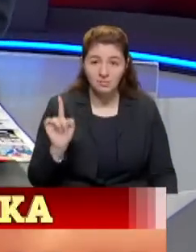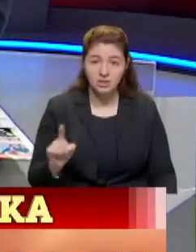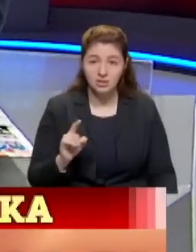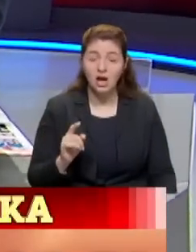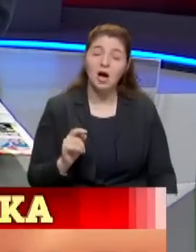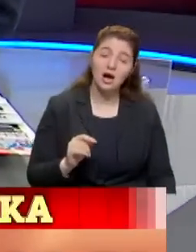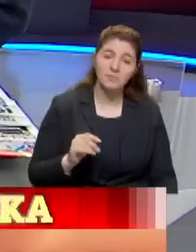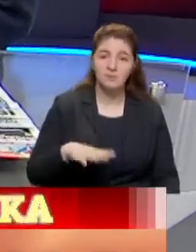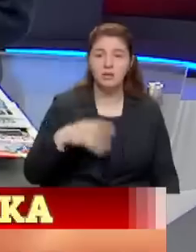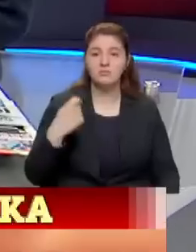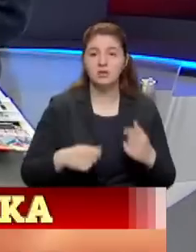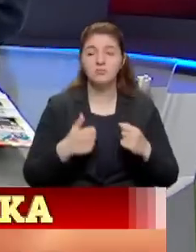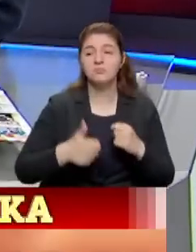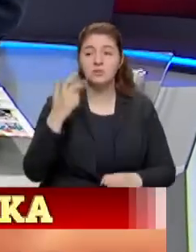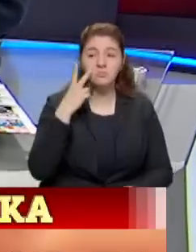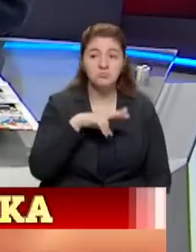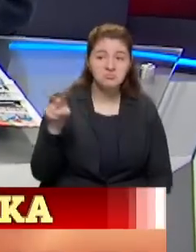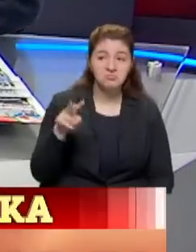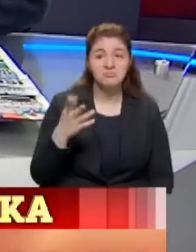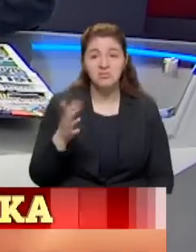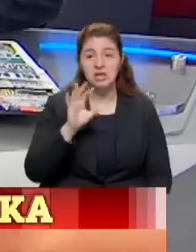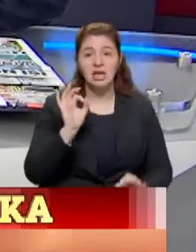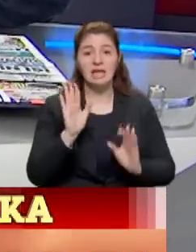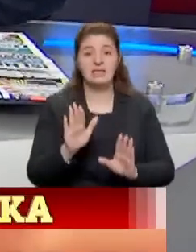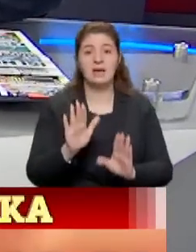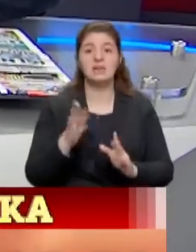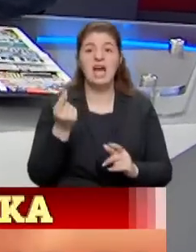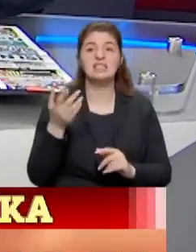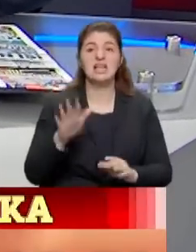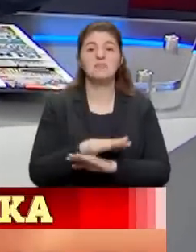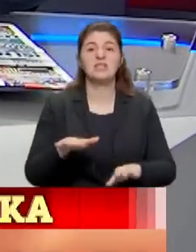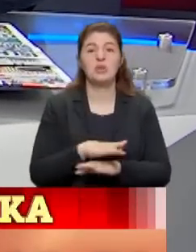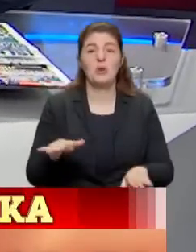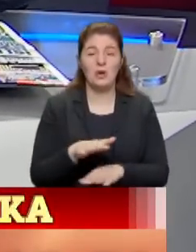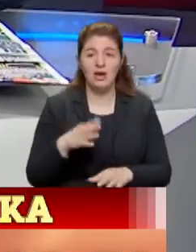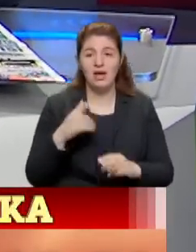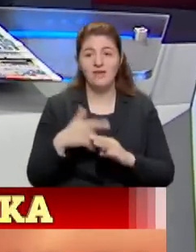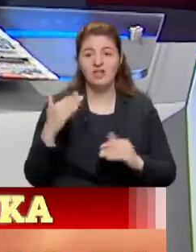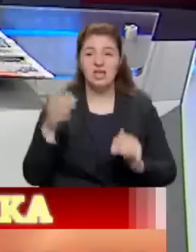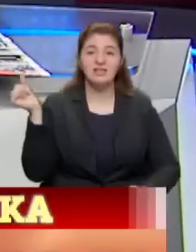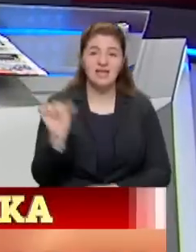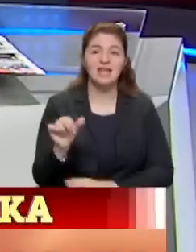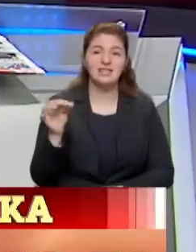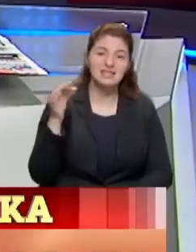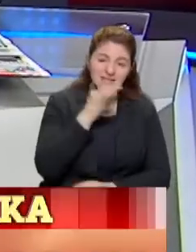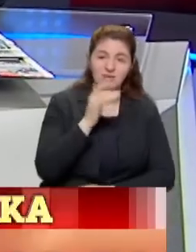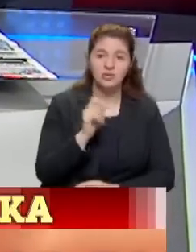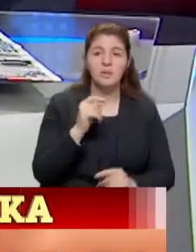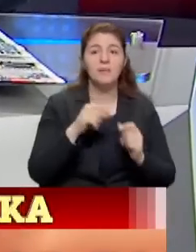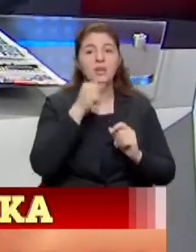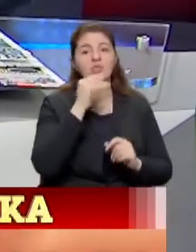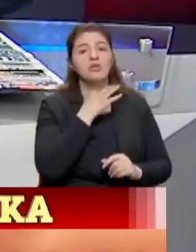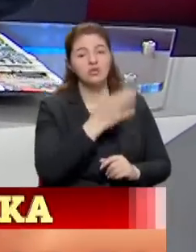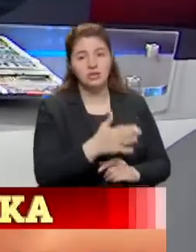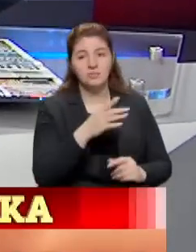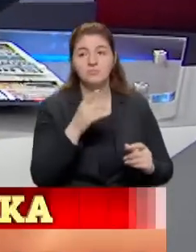%112.51. Ama Merkez Bankası Başkanı'na baktığınızda sabitlendi, az kaldı, bitiyor enflasyonu, yendik, yeneceğiz. Bekir abi çok teşekkür